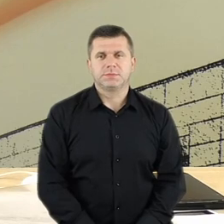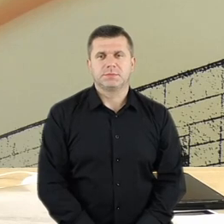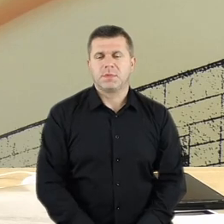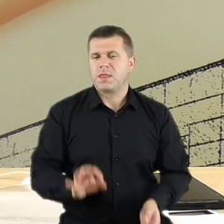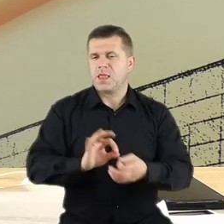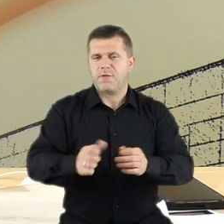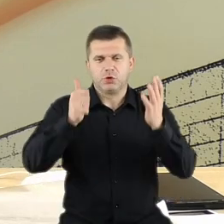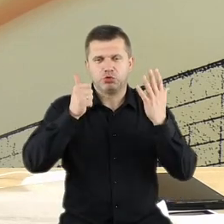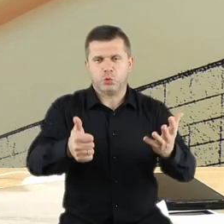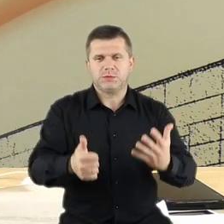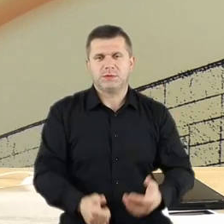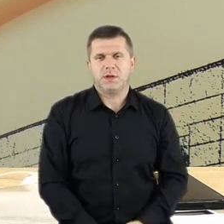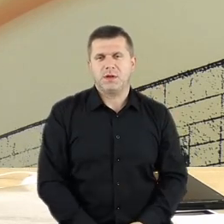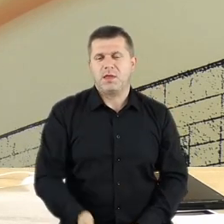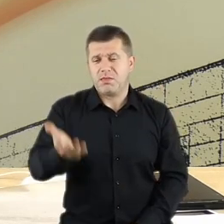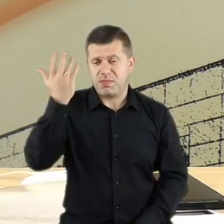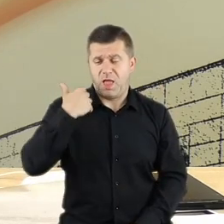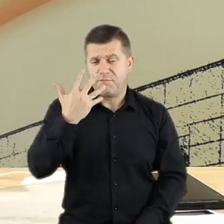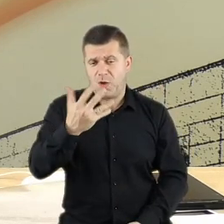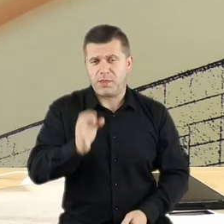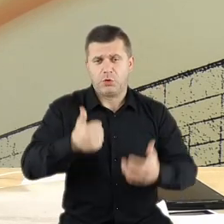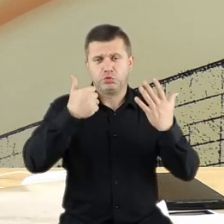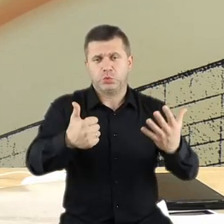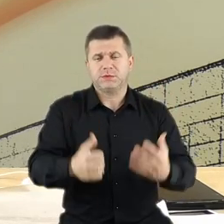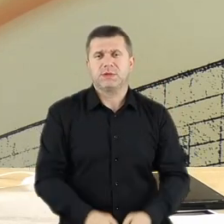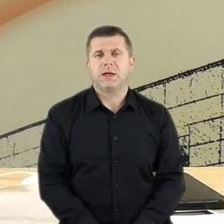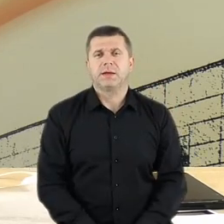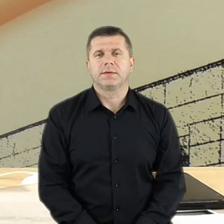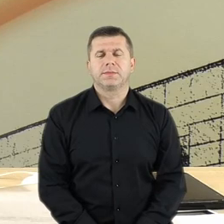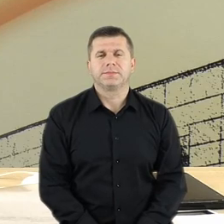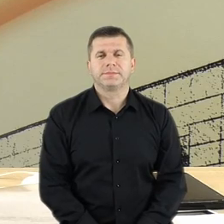szóstkę teraz do szóstki piątki to były Za moich czasów